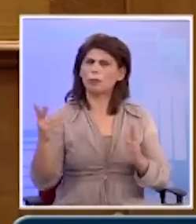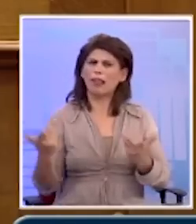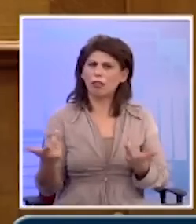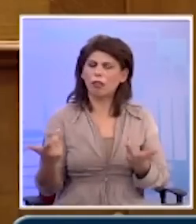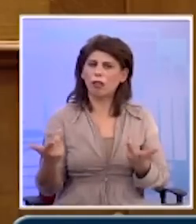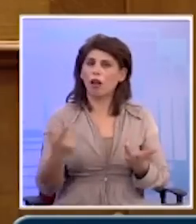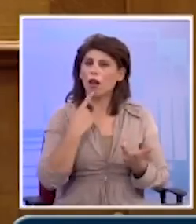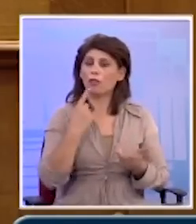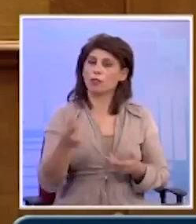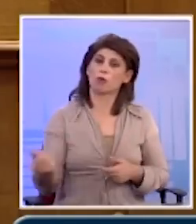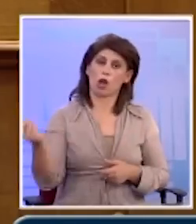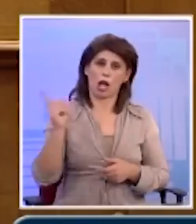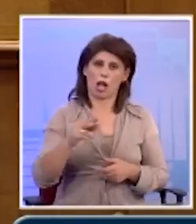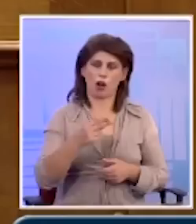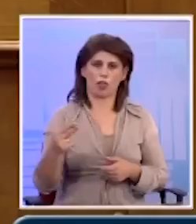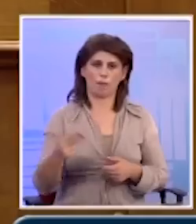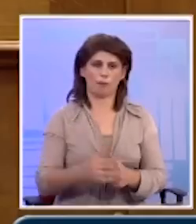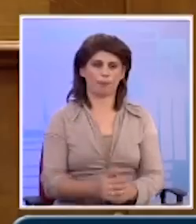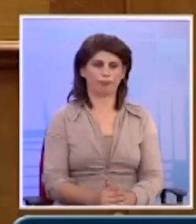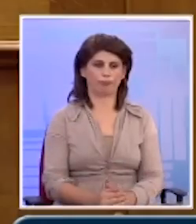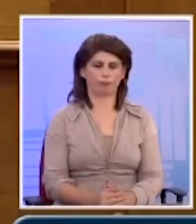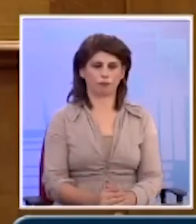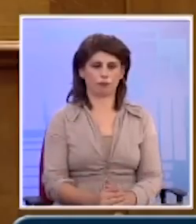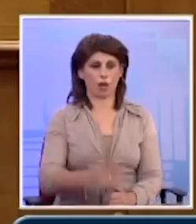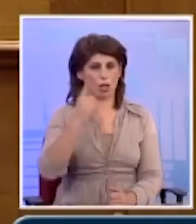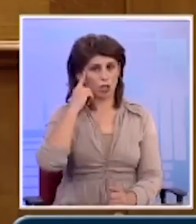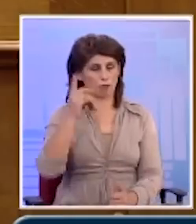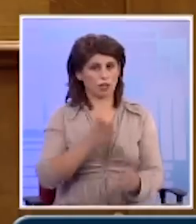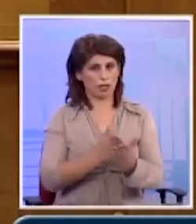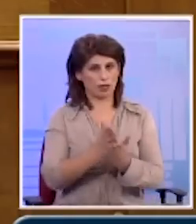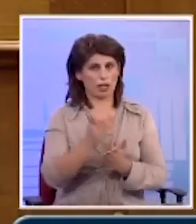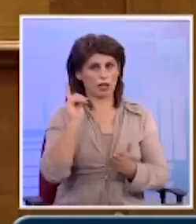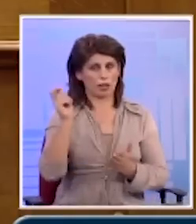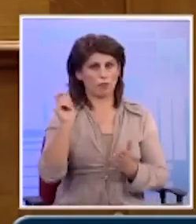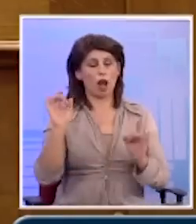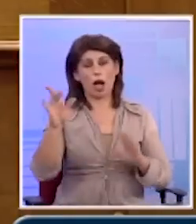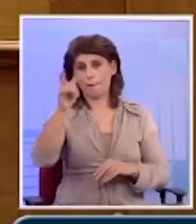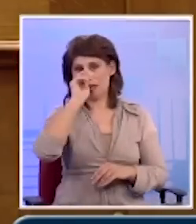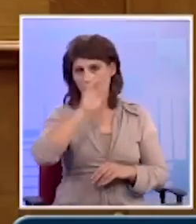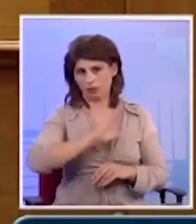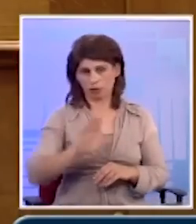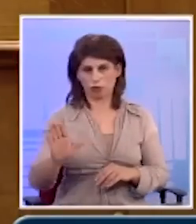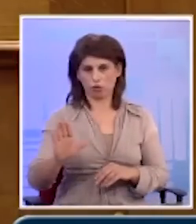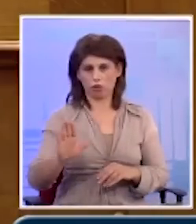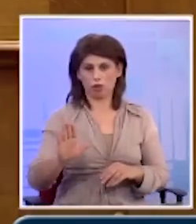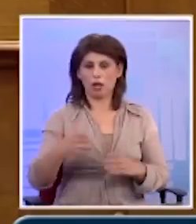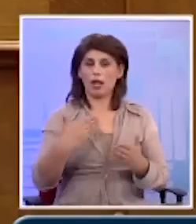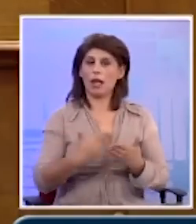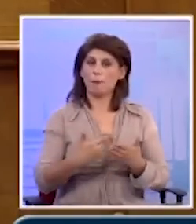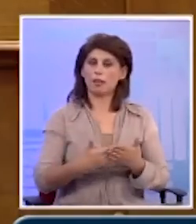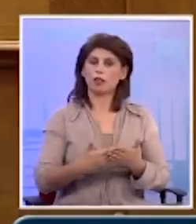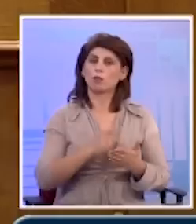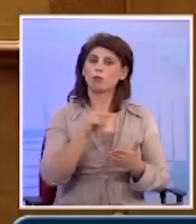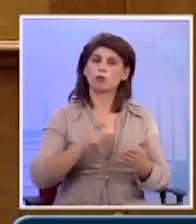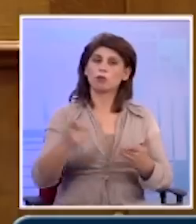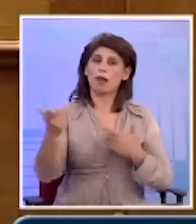πω όμως επίσης και το εξής. Νομίζω ότι είναι ηθικά και πολιτικά απαράδεκτο. Επιχειρήσεις οι οποίες ζουν με